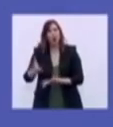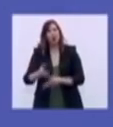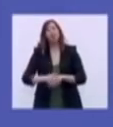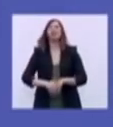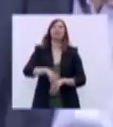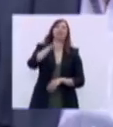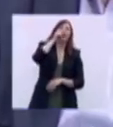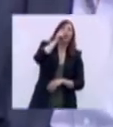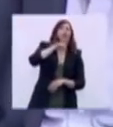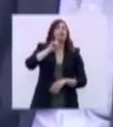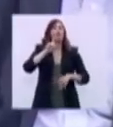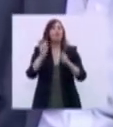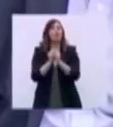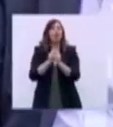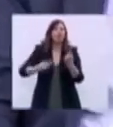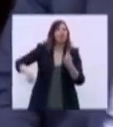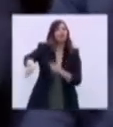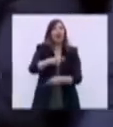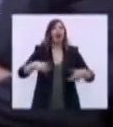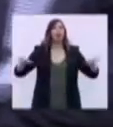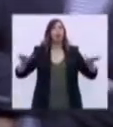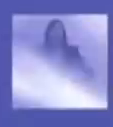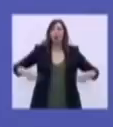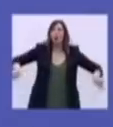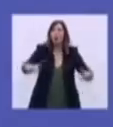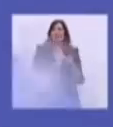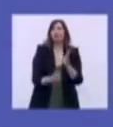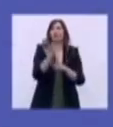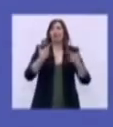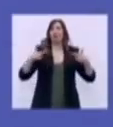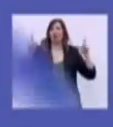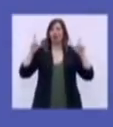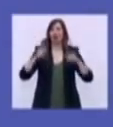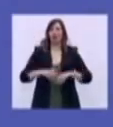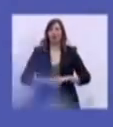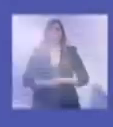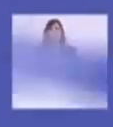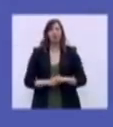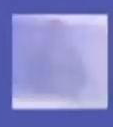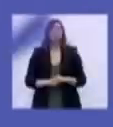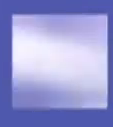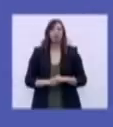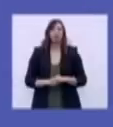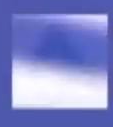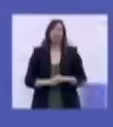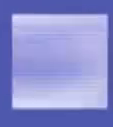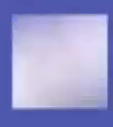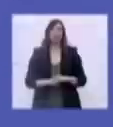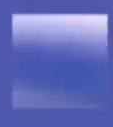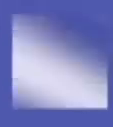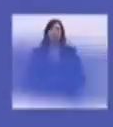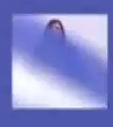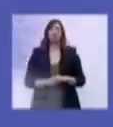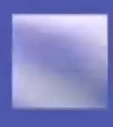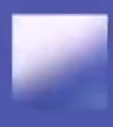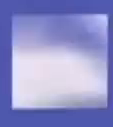από 5 μήνες, έχει γίνει 7. Ναι, προφανώς η αναφορά της κυβέρνησης είναι στις ΚΑΠΑ Research που δημοσιεύει το Έθνος σήμερα και κάνει λόγο για περίπου 4,5%. Μα η ΚΑΠΑ Research